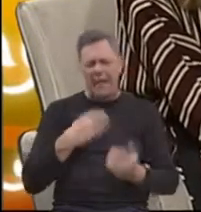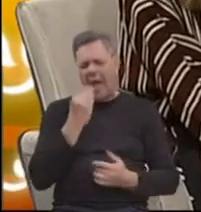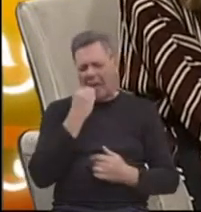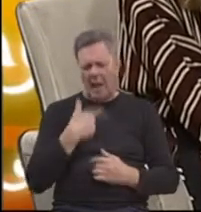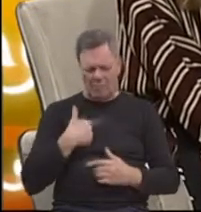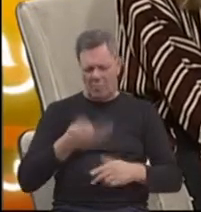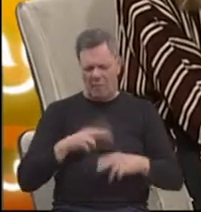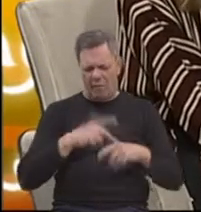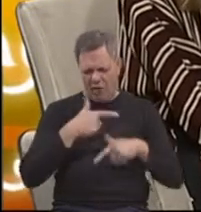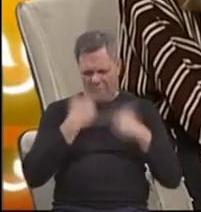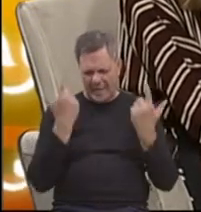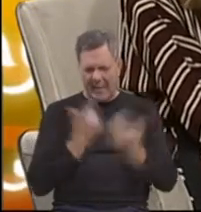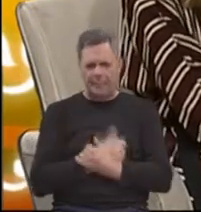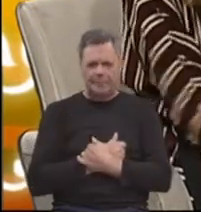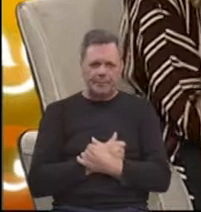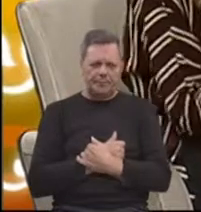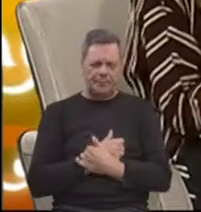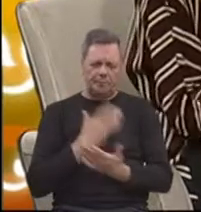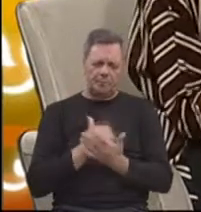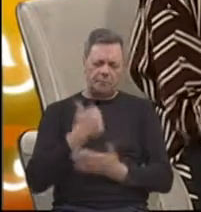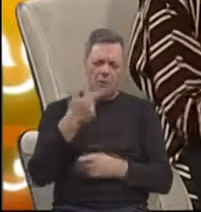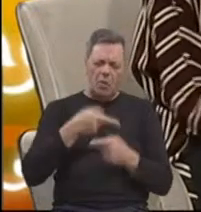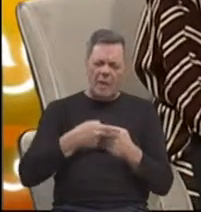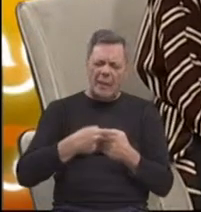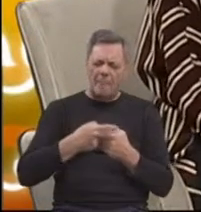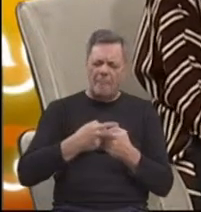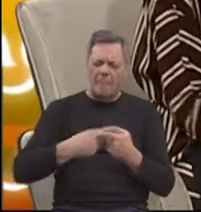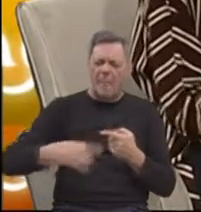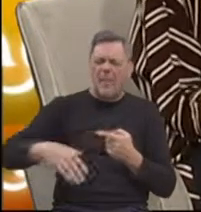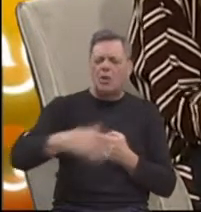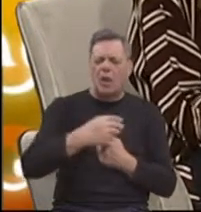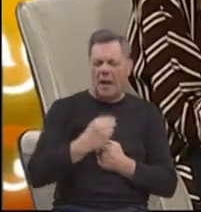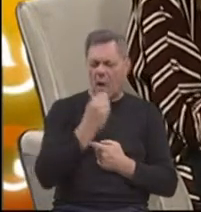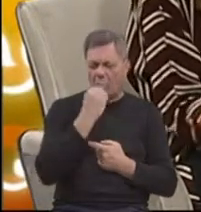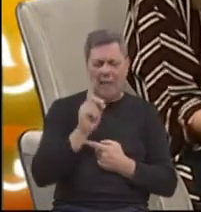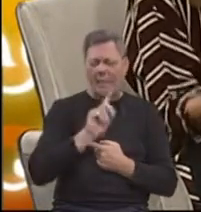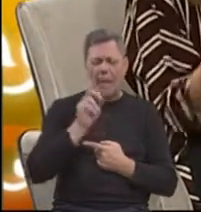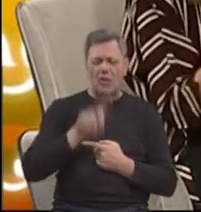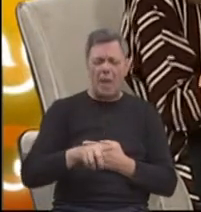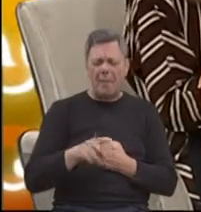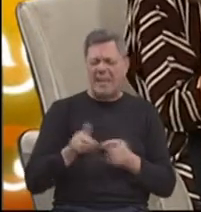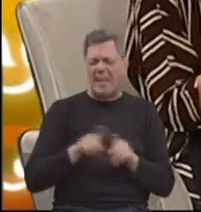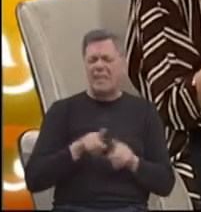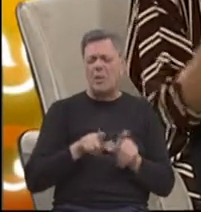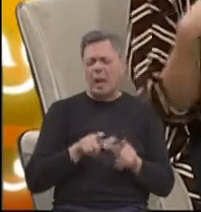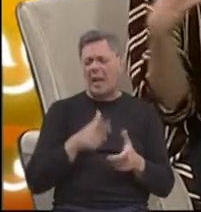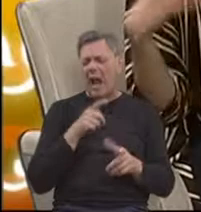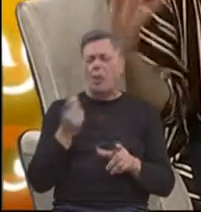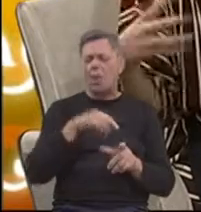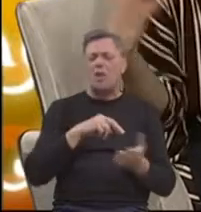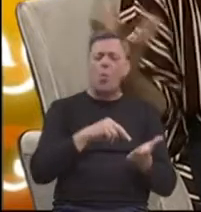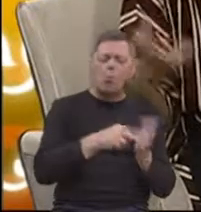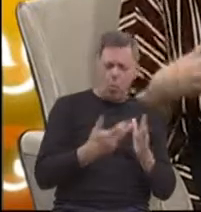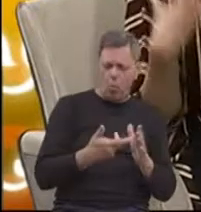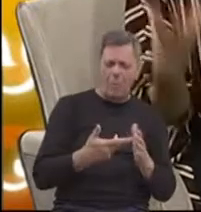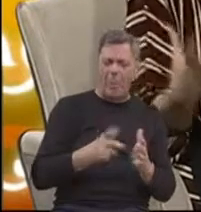svjesni da samo jedan izolirani nutrijent neće imati isti učinak kao kada je taj nutrijent dolazi u kombinaciji sa